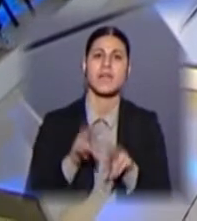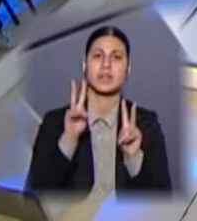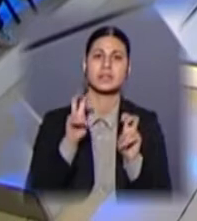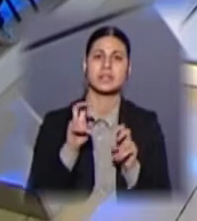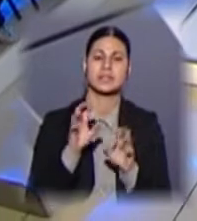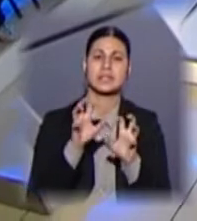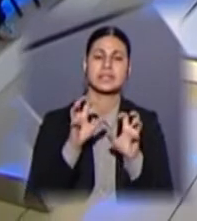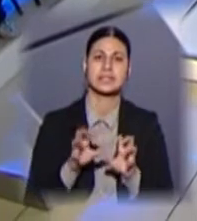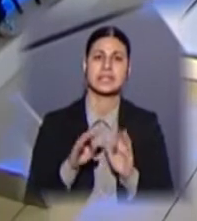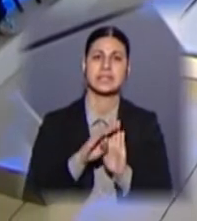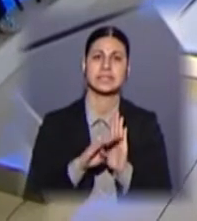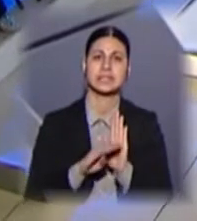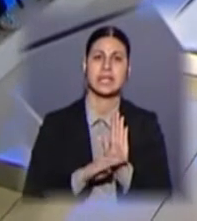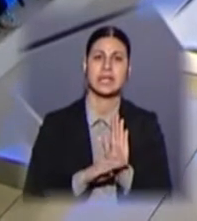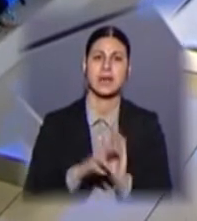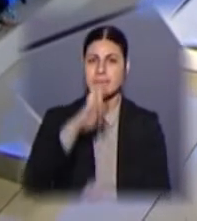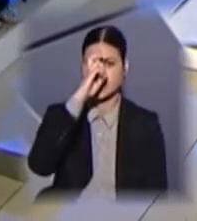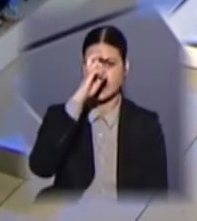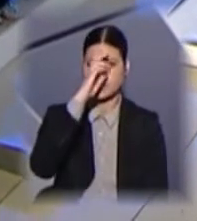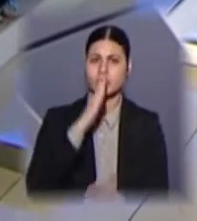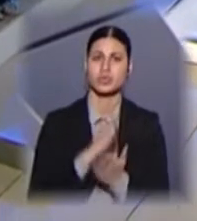თანახმად განათლების სამინისტროს უფლება ეძლევა